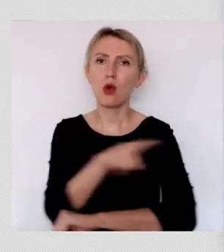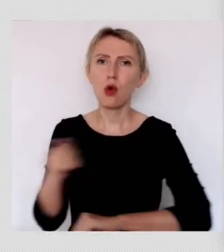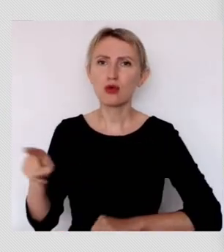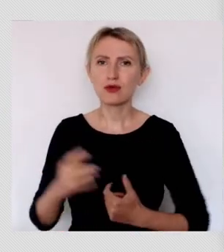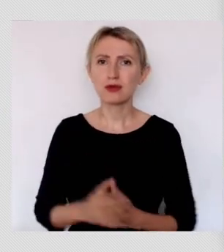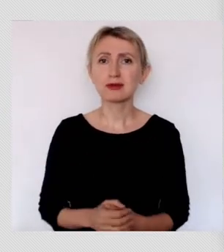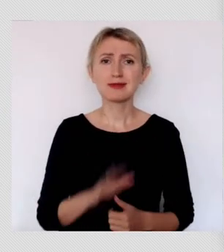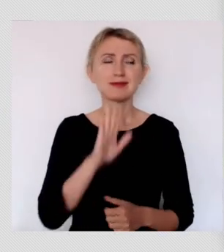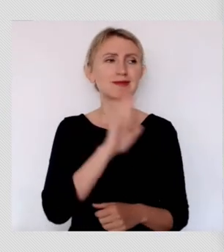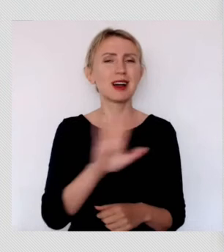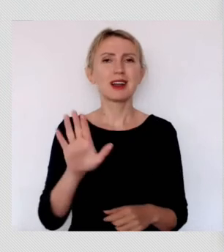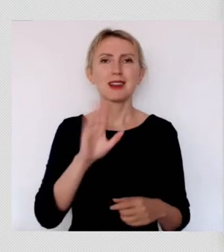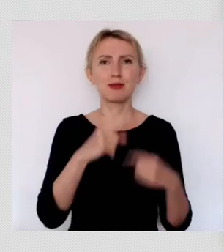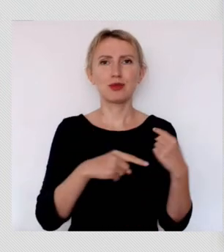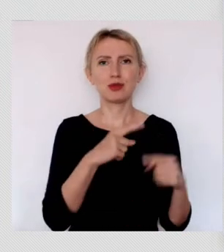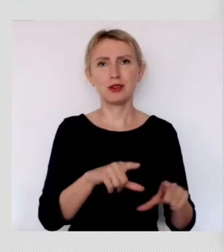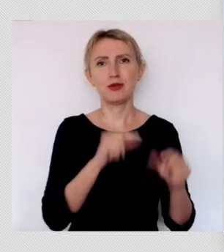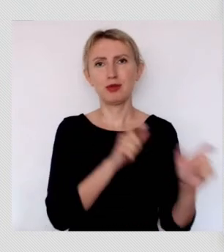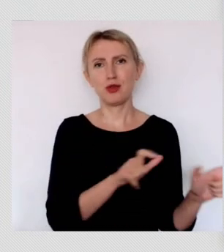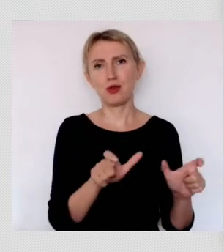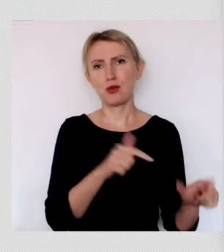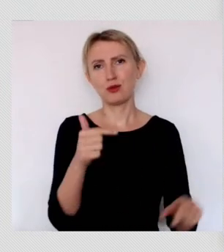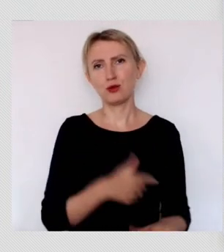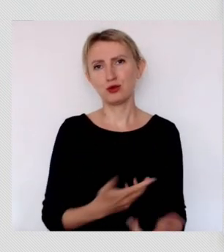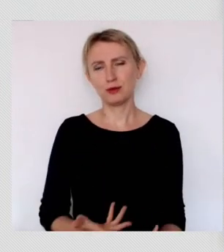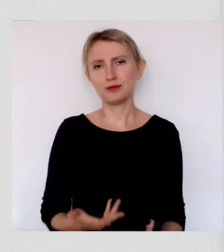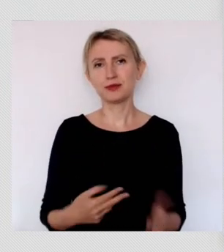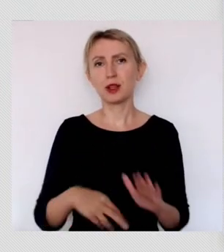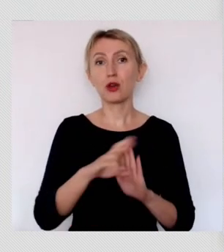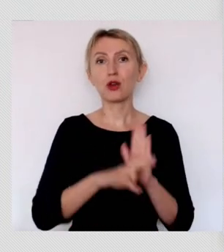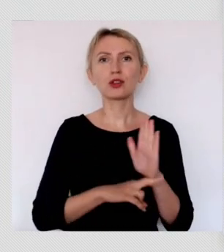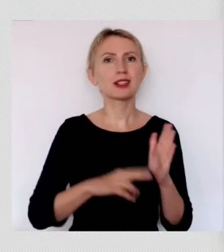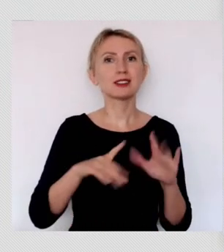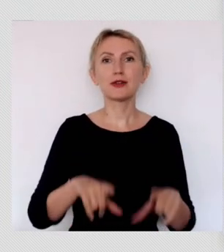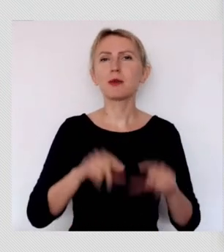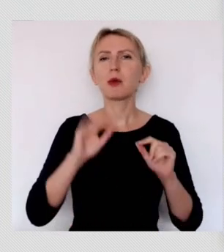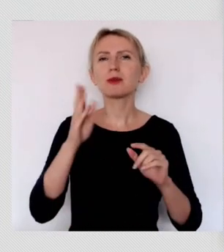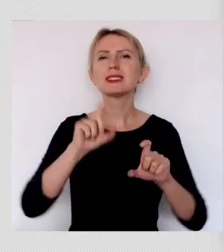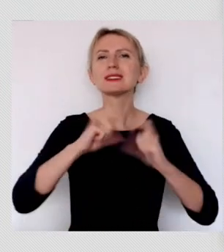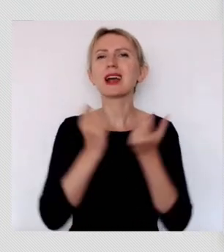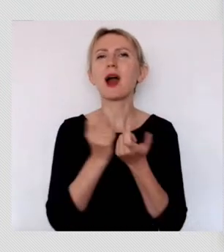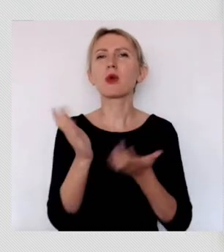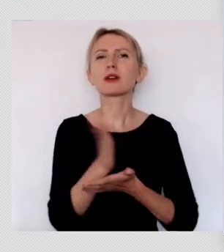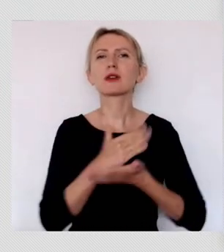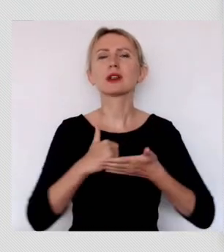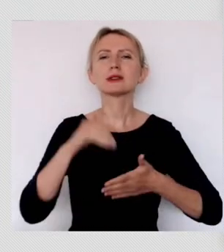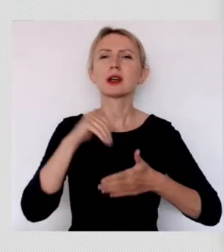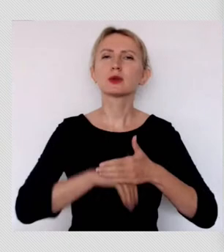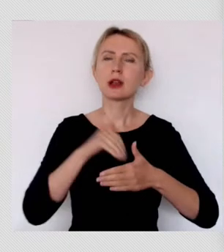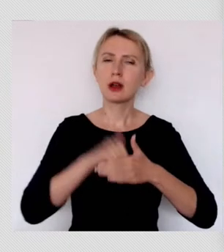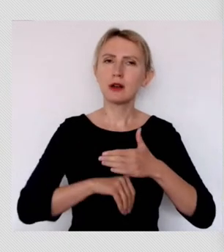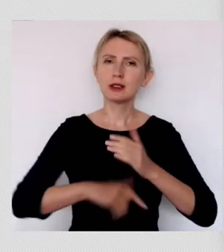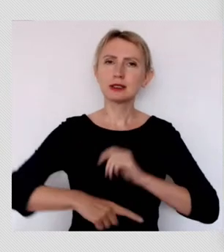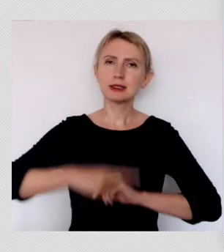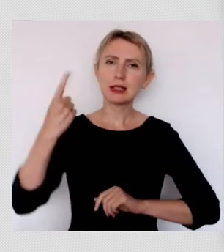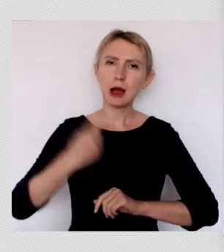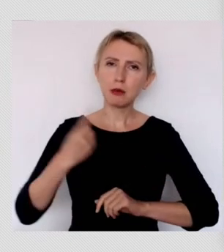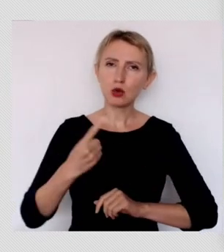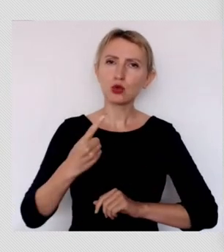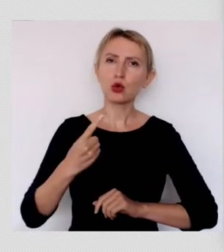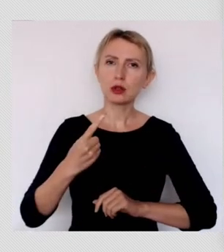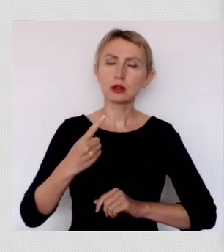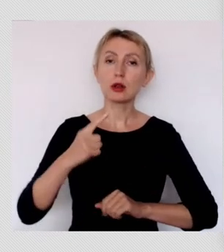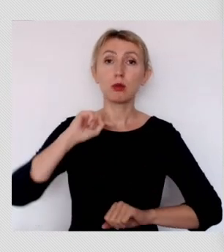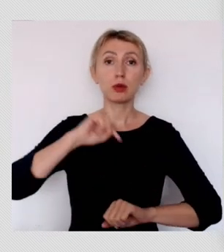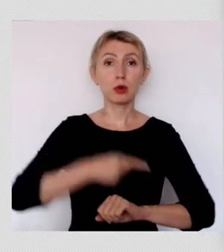przecież mają ten proces wyborczy kontrolować. Kodeks wyborczy zawiera cały rozdział zachowań zabronionych, które